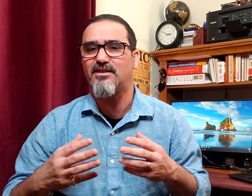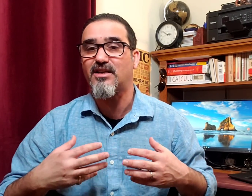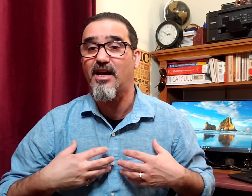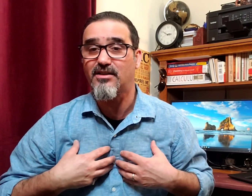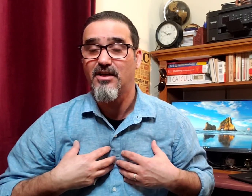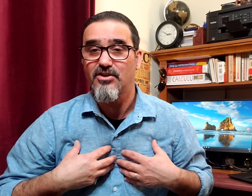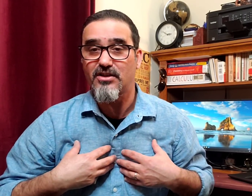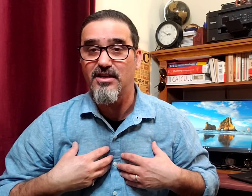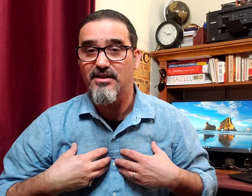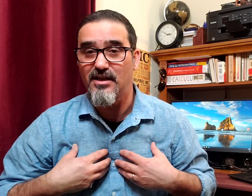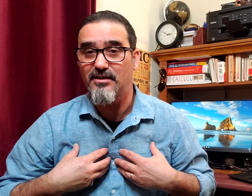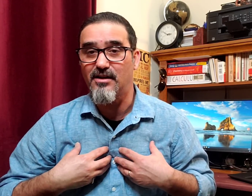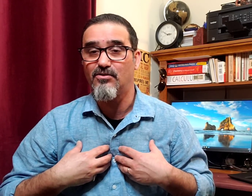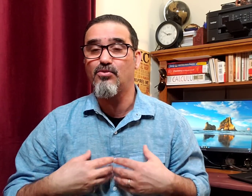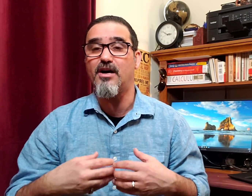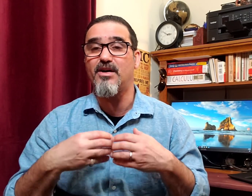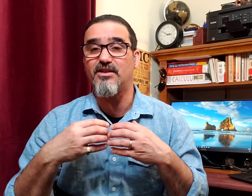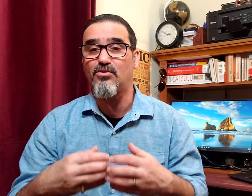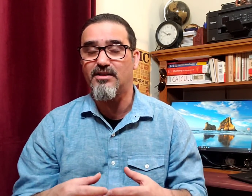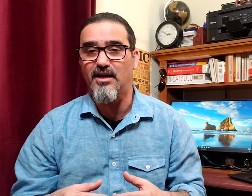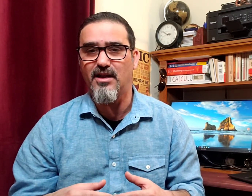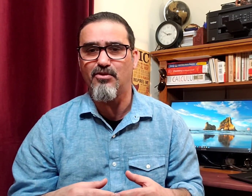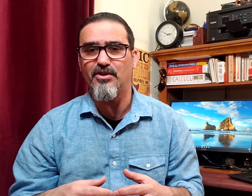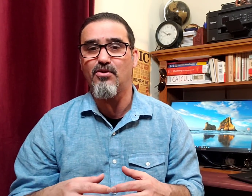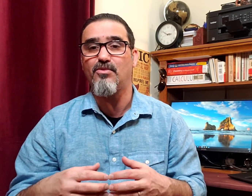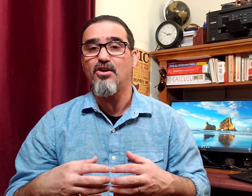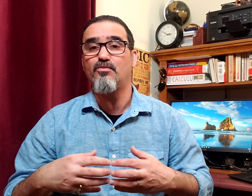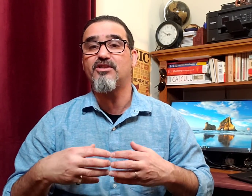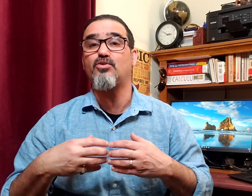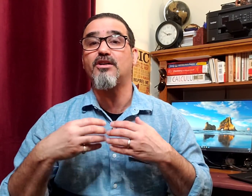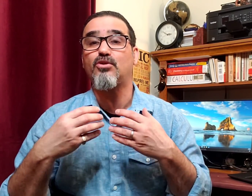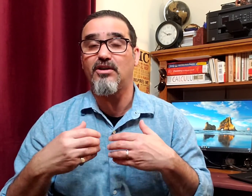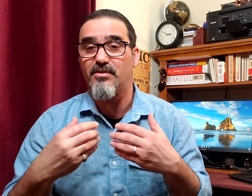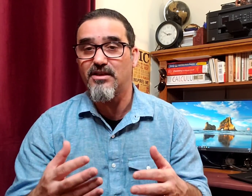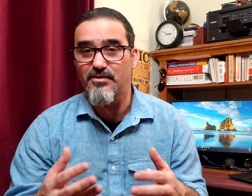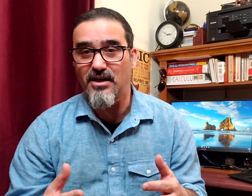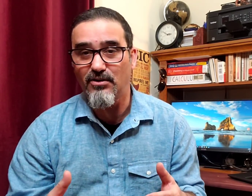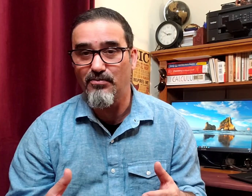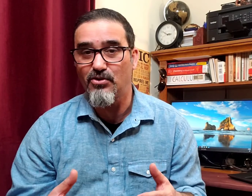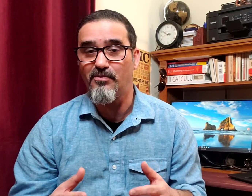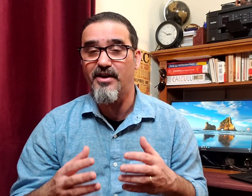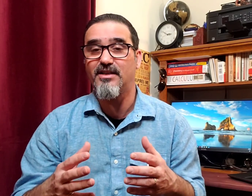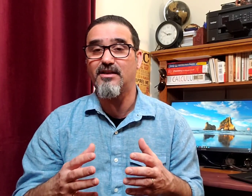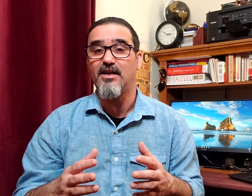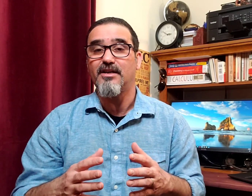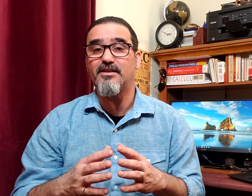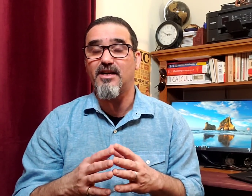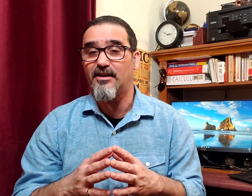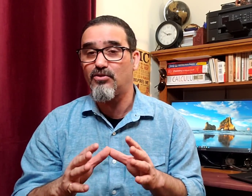الاساسيات التي صنعت شخصيتي انا، وما زلت اتعلم منهم وما زلت اتوق للمزيد من التعلم منهم.